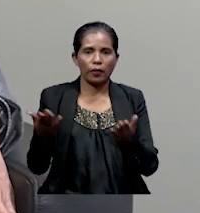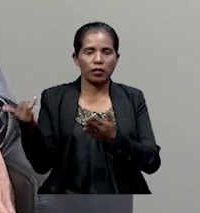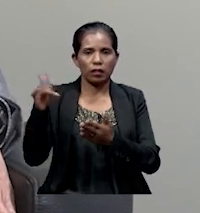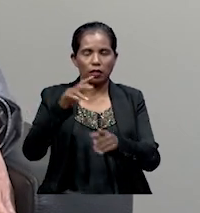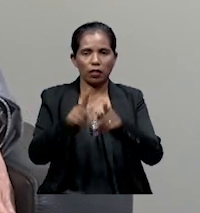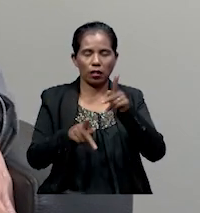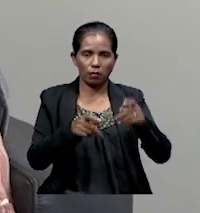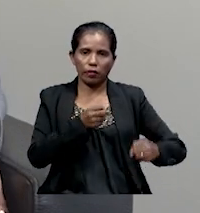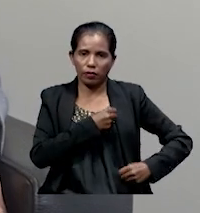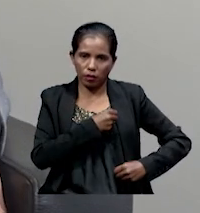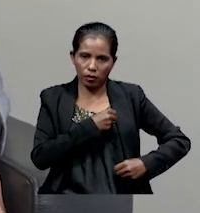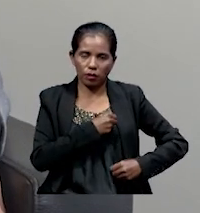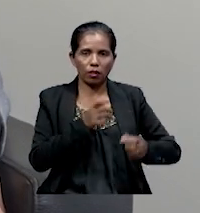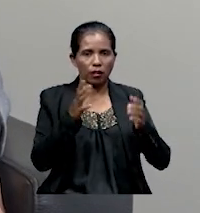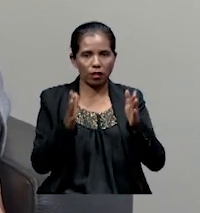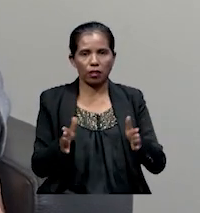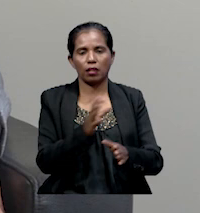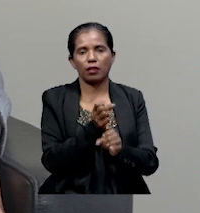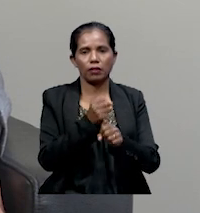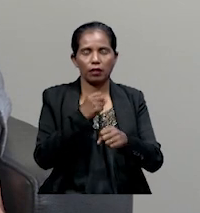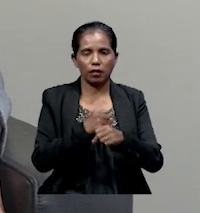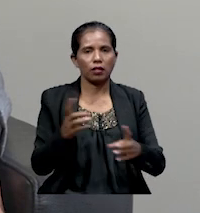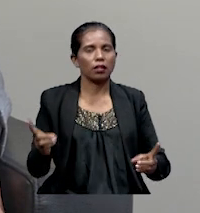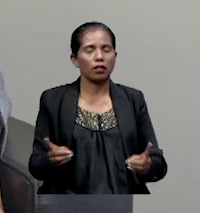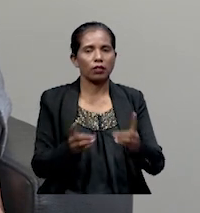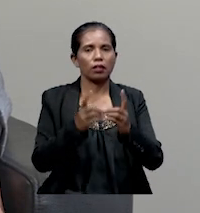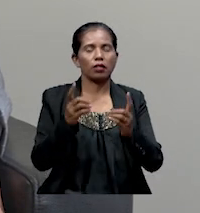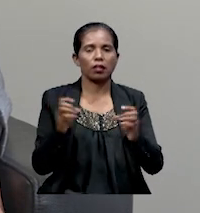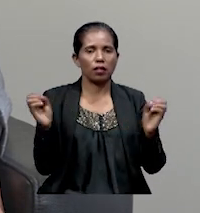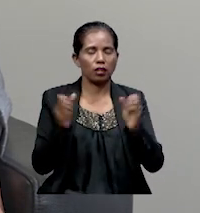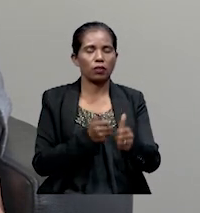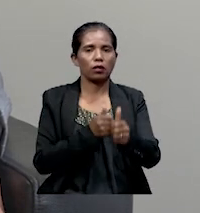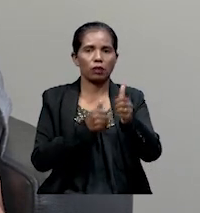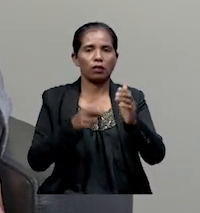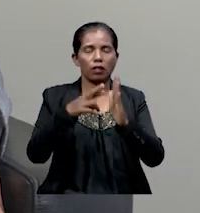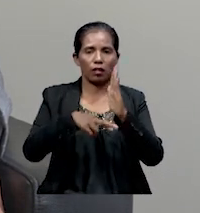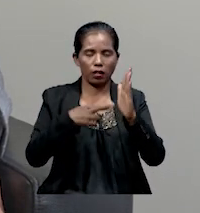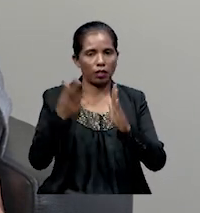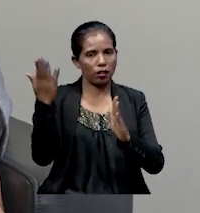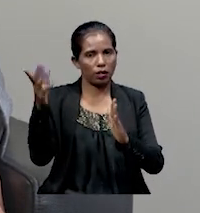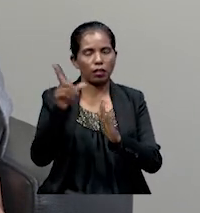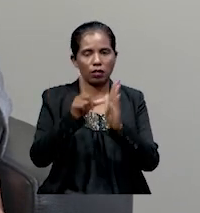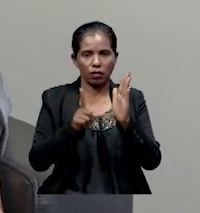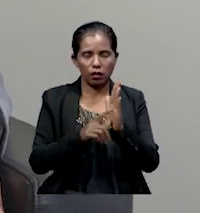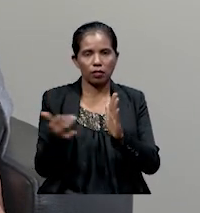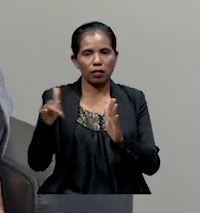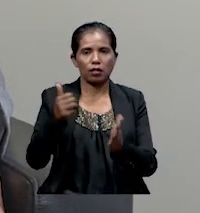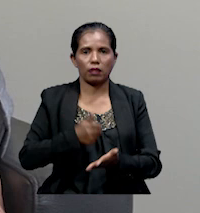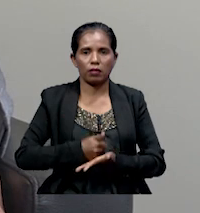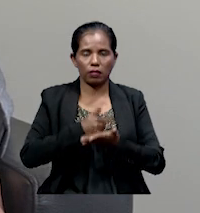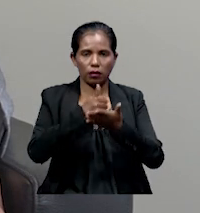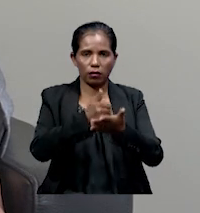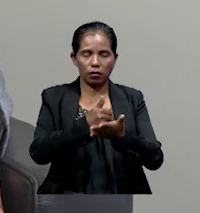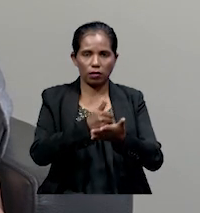ka forsa rumah, ma, na behalo kontra itni rulamento rumah larang, itni li rumah larang, sira rasik azura para kontribui